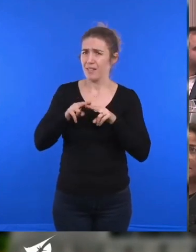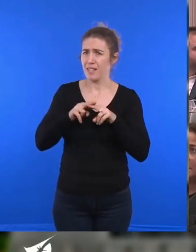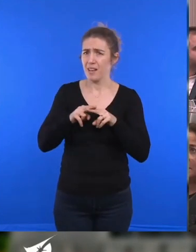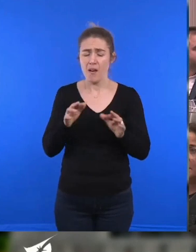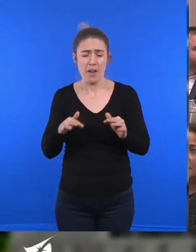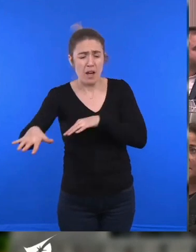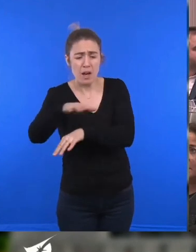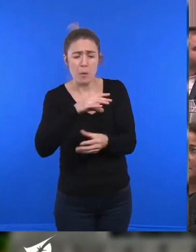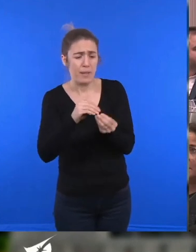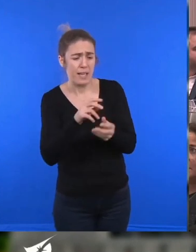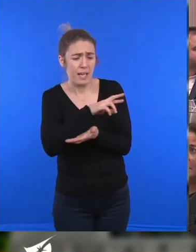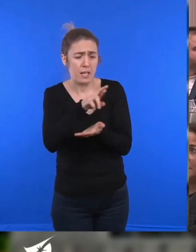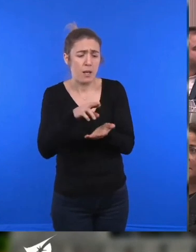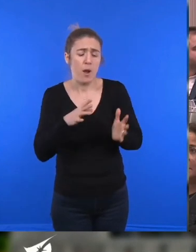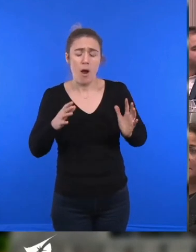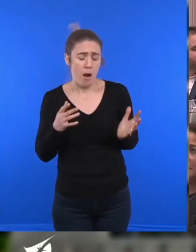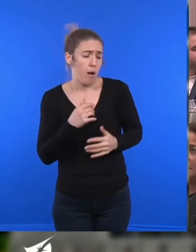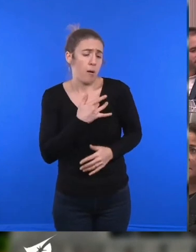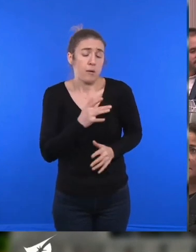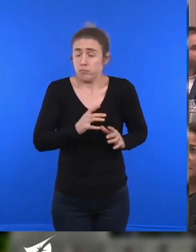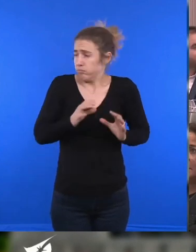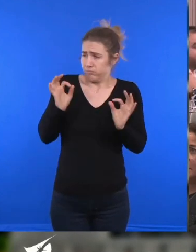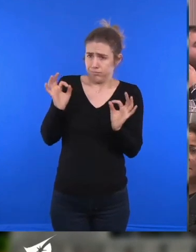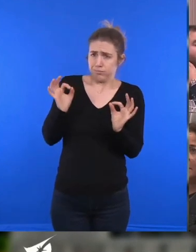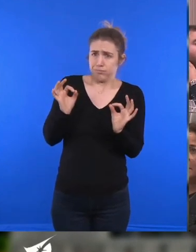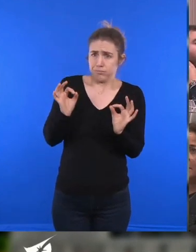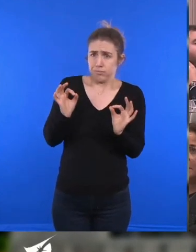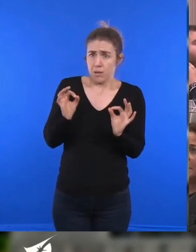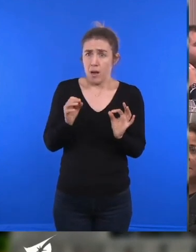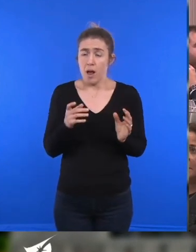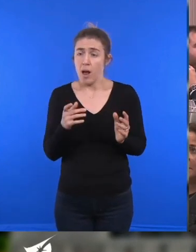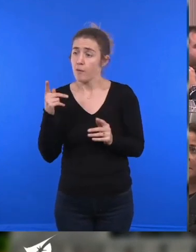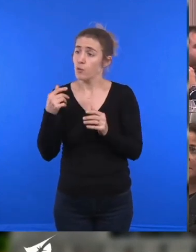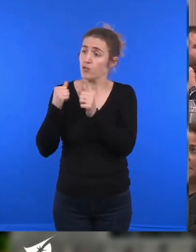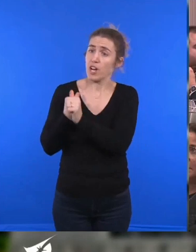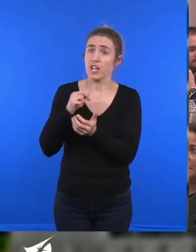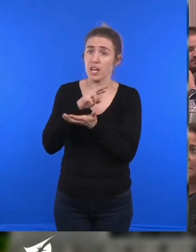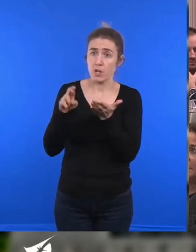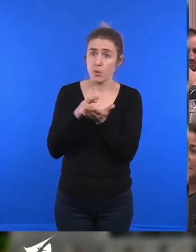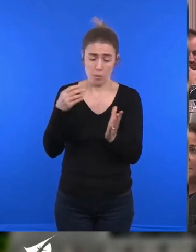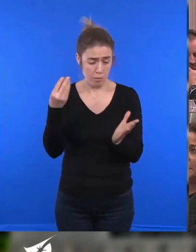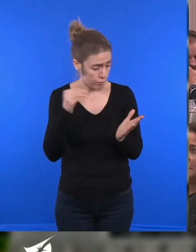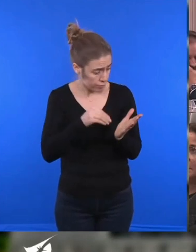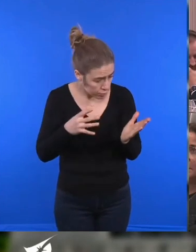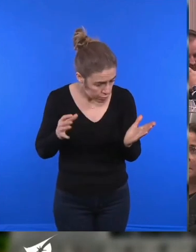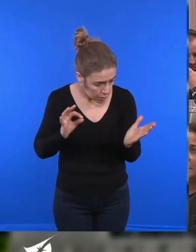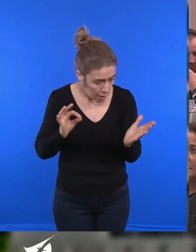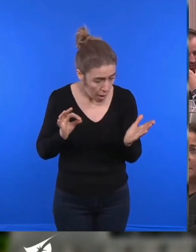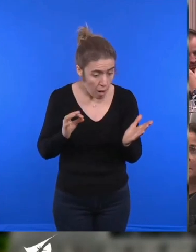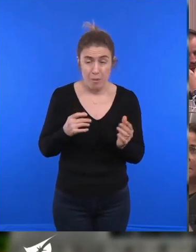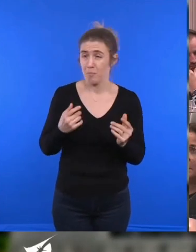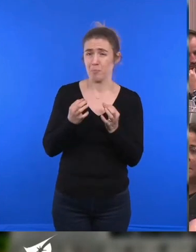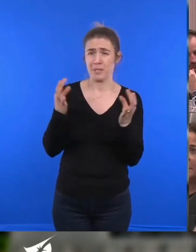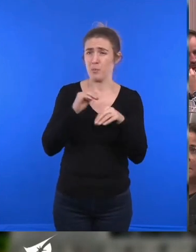un mot sur l'ambition politique que peut porter une région. C'est la négation même de la politique. À l'inverse, nous